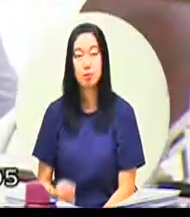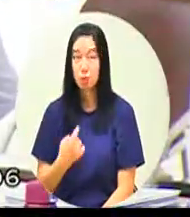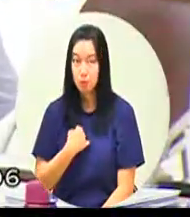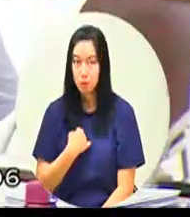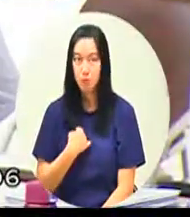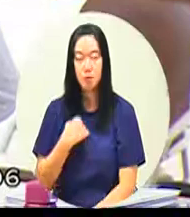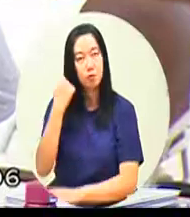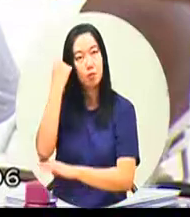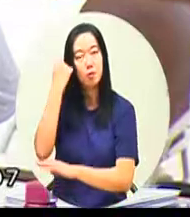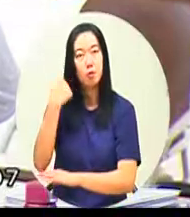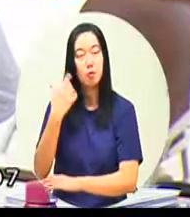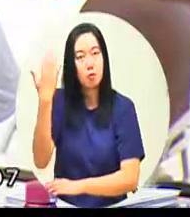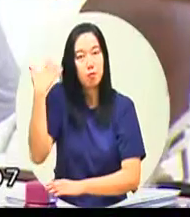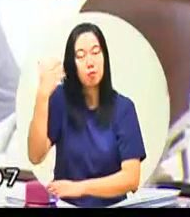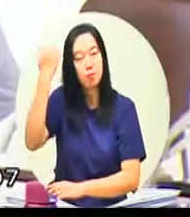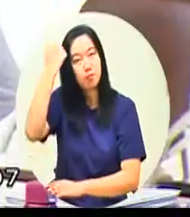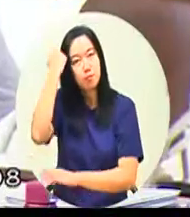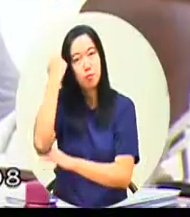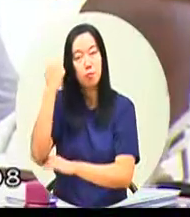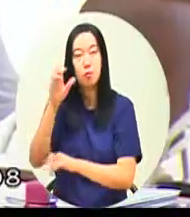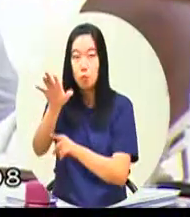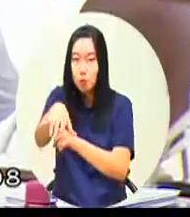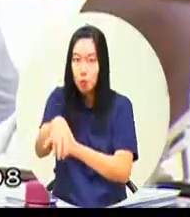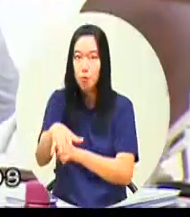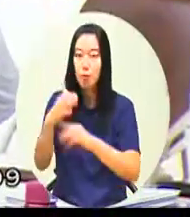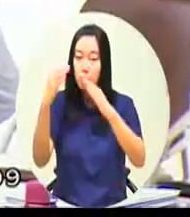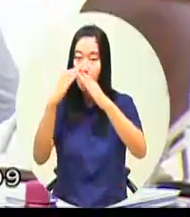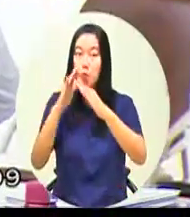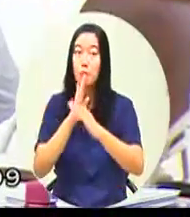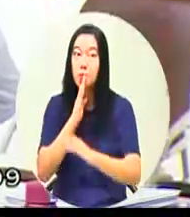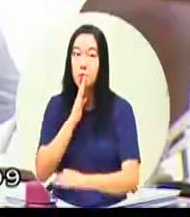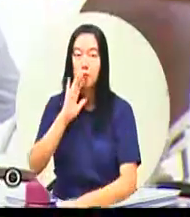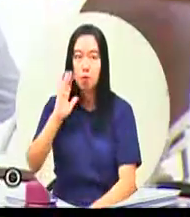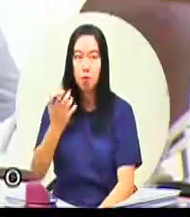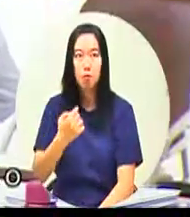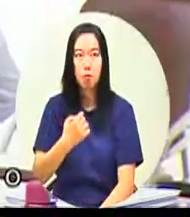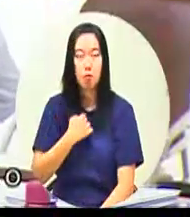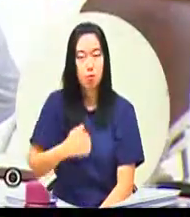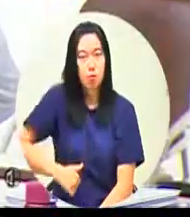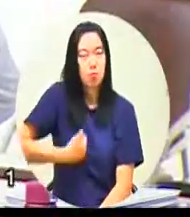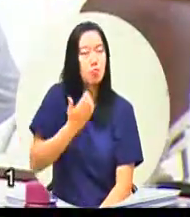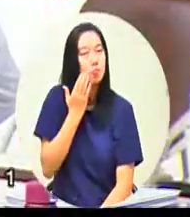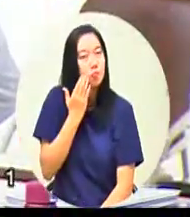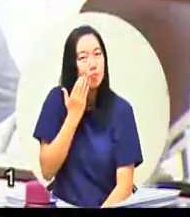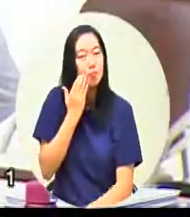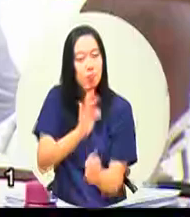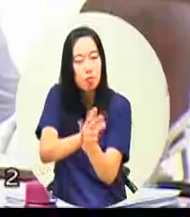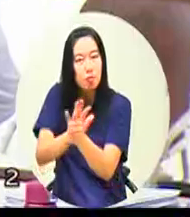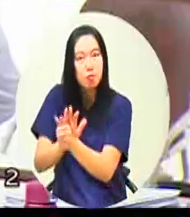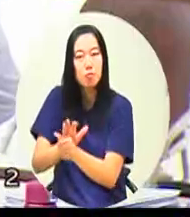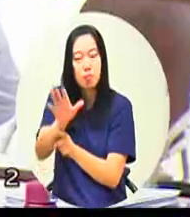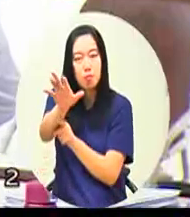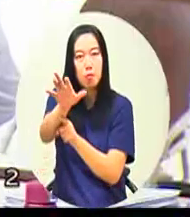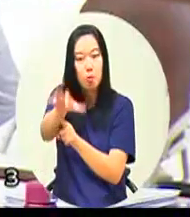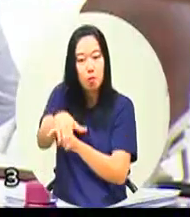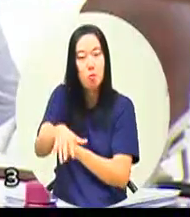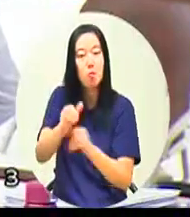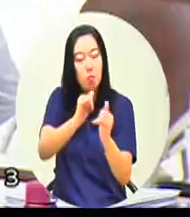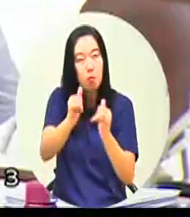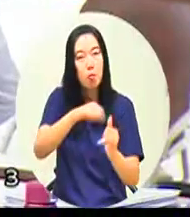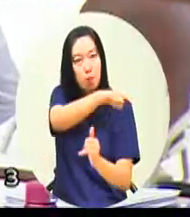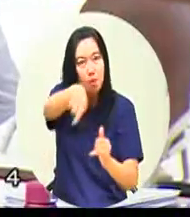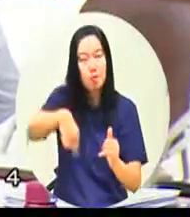弟，但是，因为我农家子弟，但是我真正疼惜，咱的农民，疼惜咱